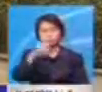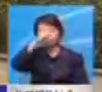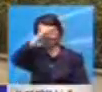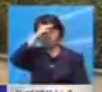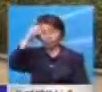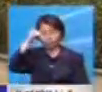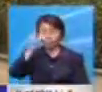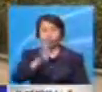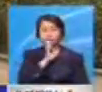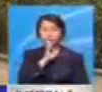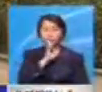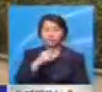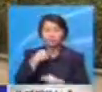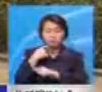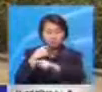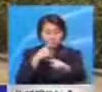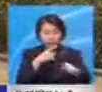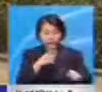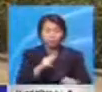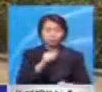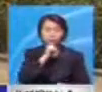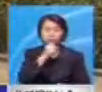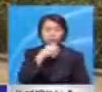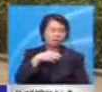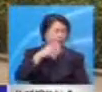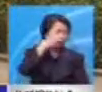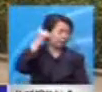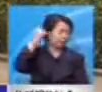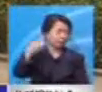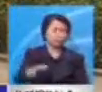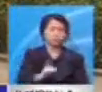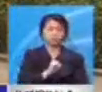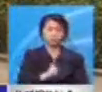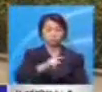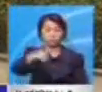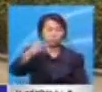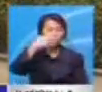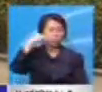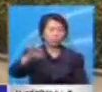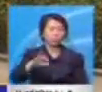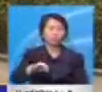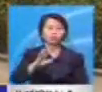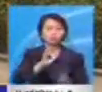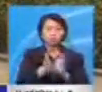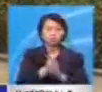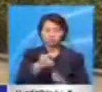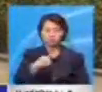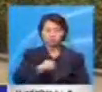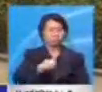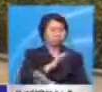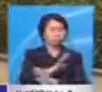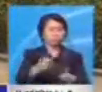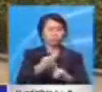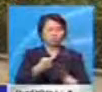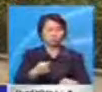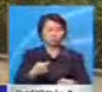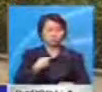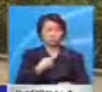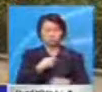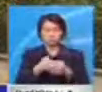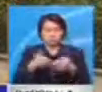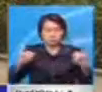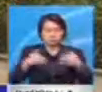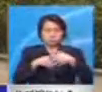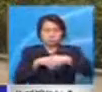wasallam Barang siapa yang tidak mempedulikan orang Islam yang lain maka mereka bukan dari kalangan kami dan